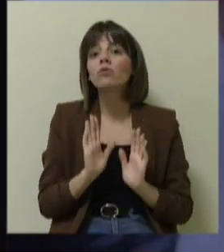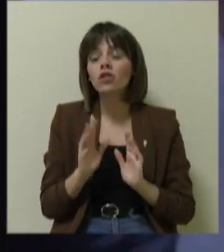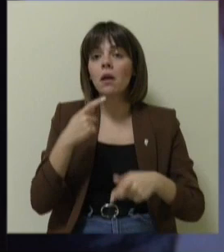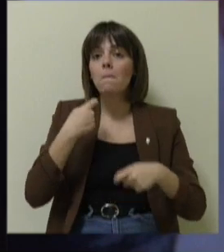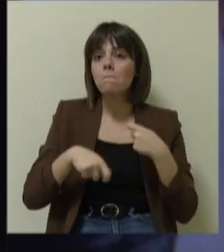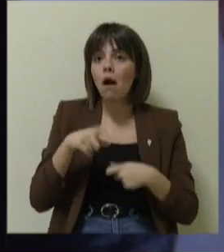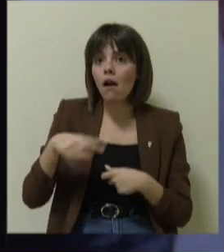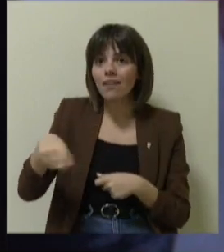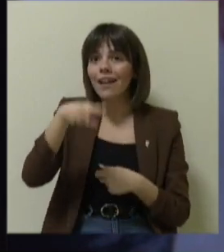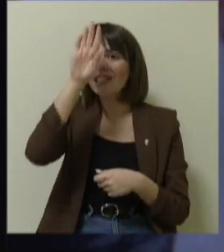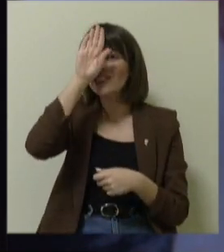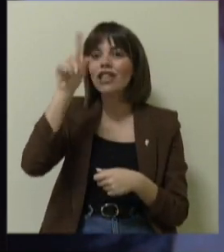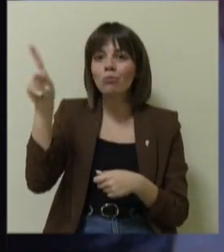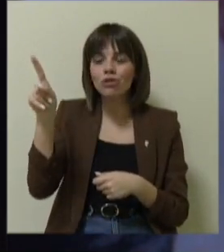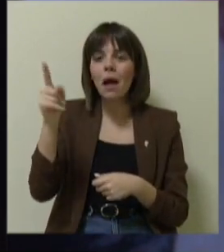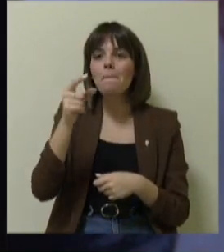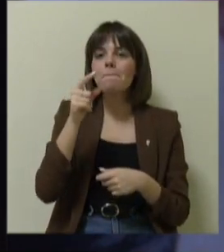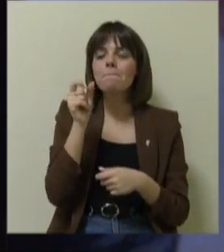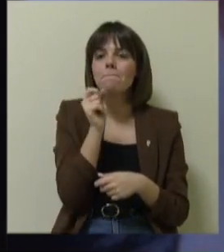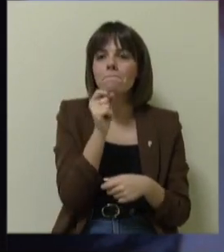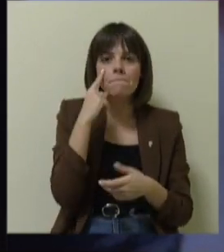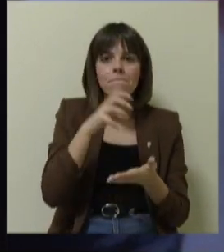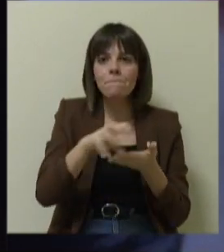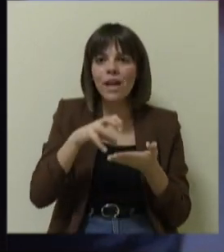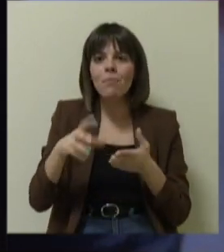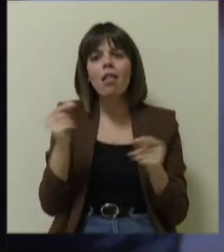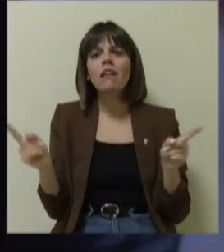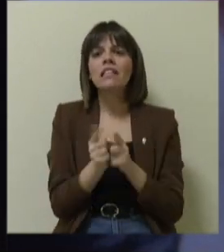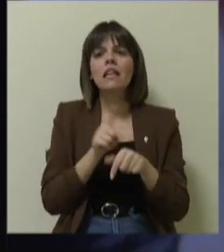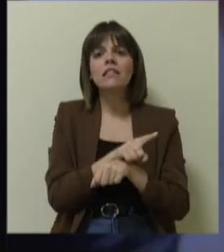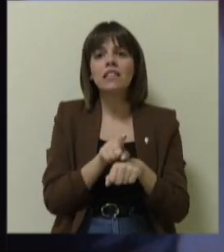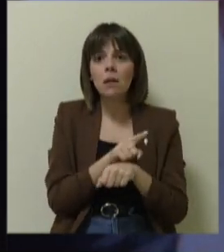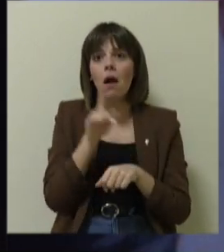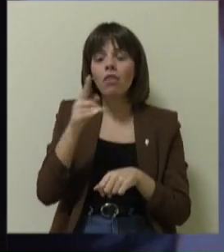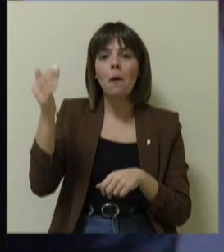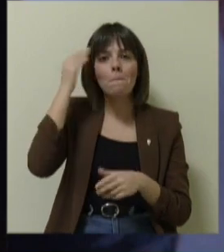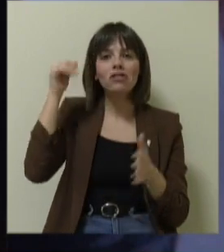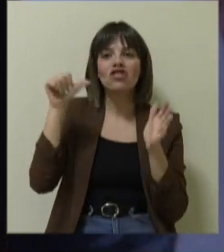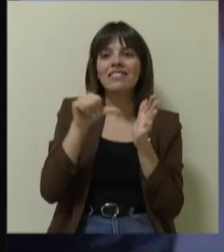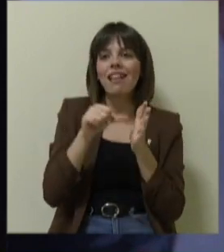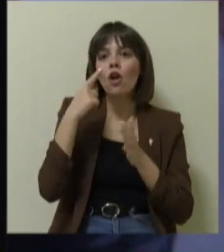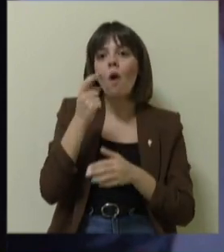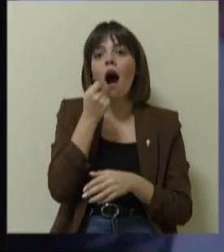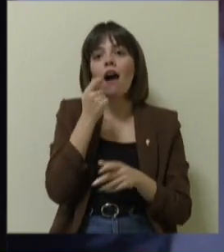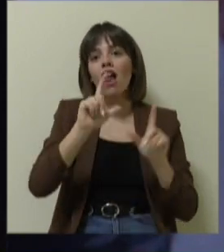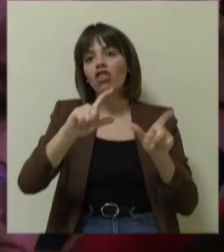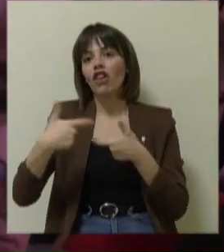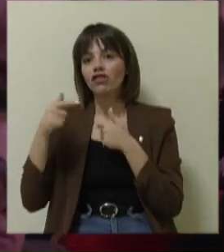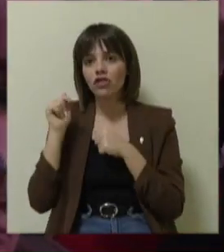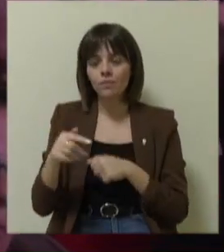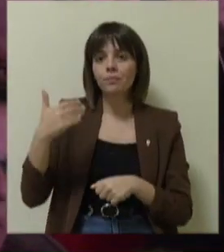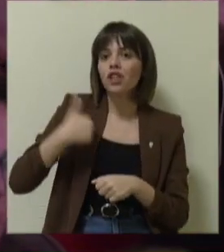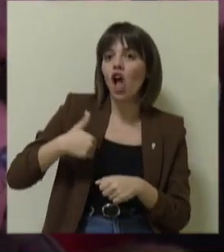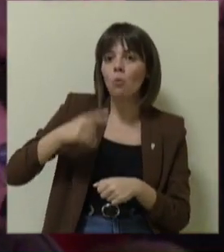Bankanın İstanbul'daki birimlerini en kısa sürede başkentimiz Ankara'ya taşıyacağız.